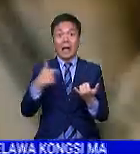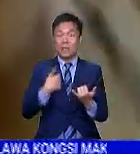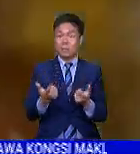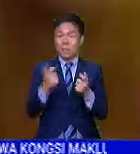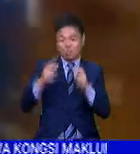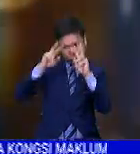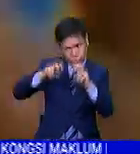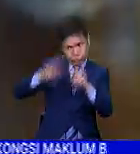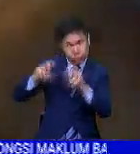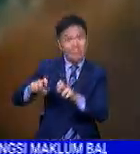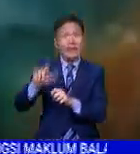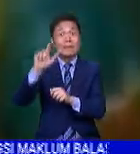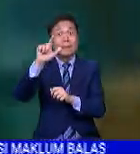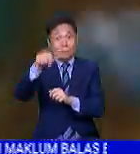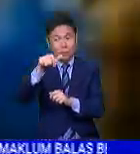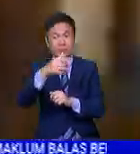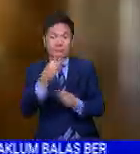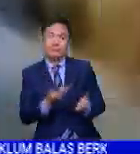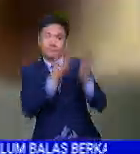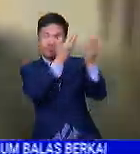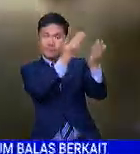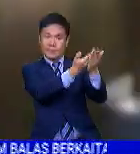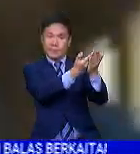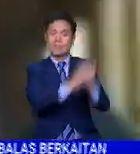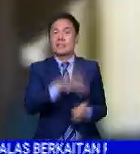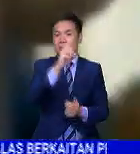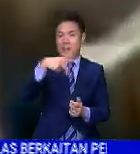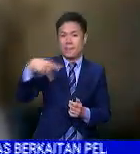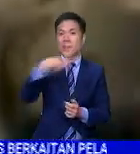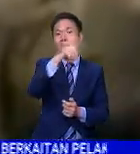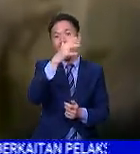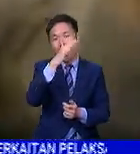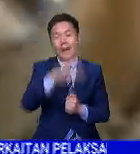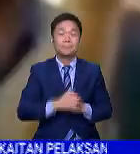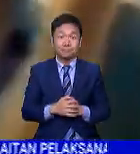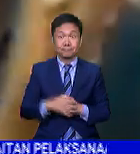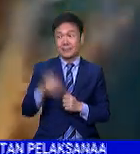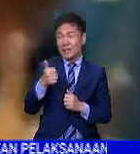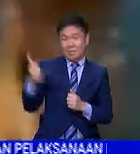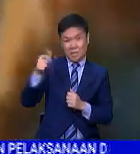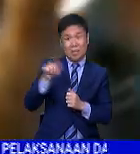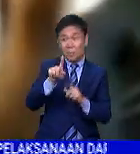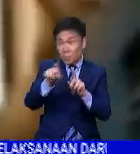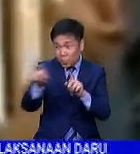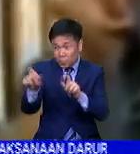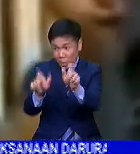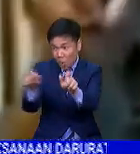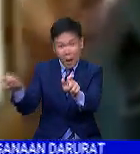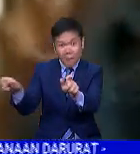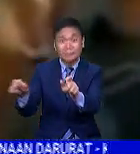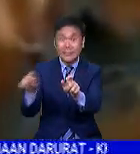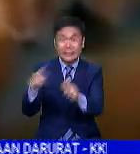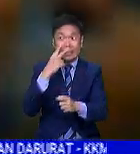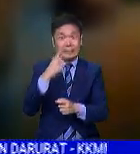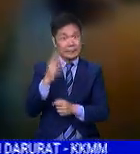segera sebelum dirujuk ke pejabat pengarah pendakwaan Negeri Melaka beliau turut memohon agar individu yang terlibat atau